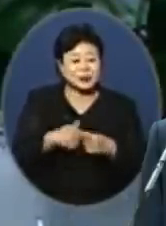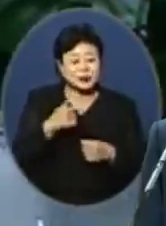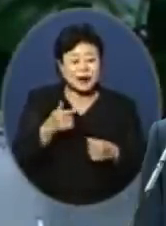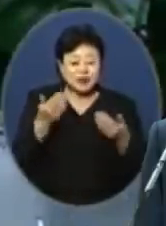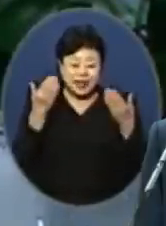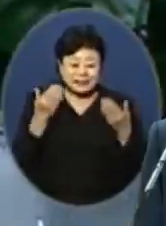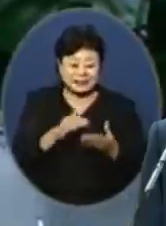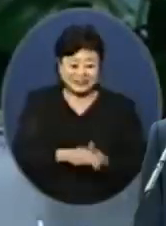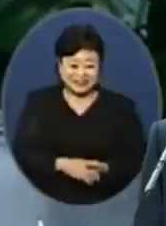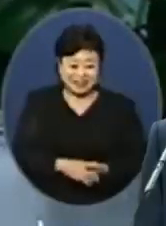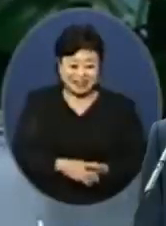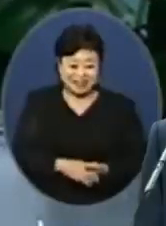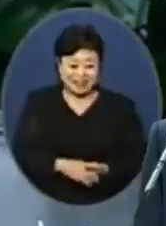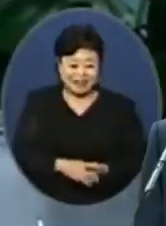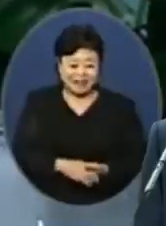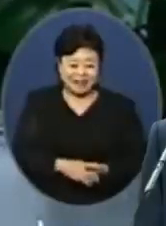학생이었는데